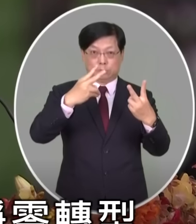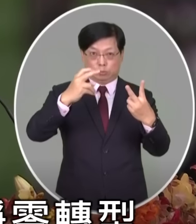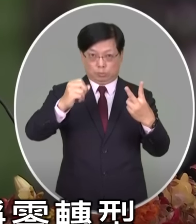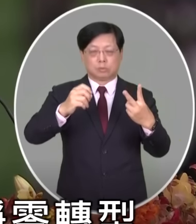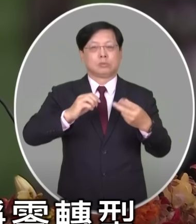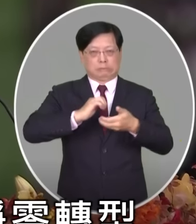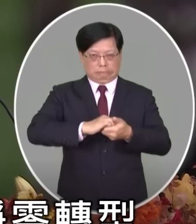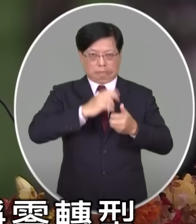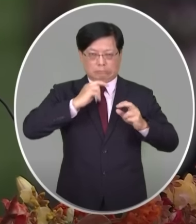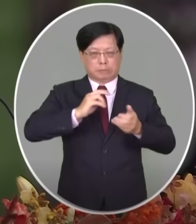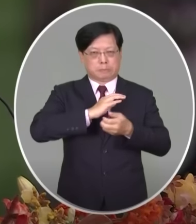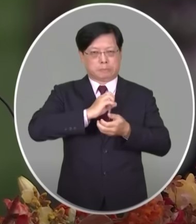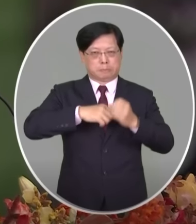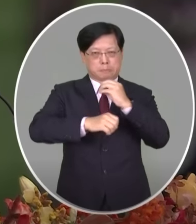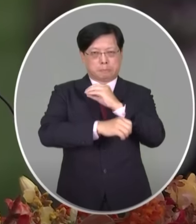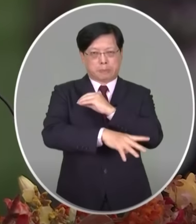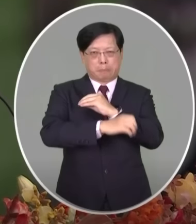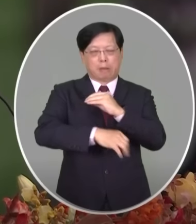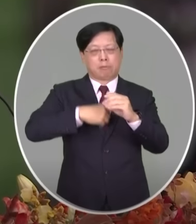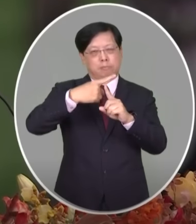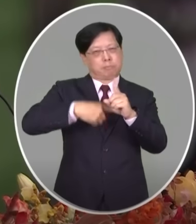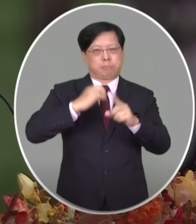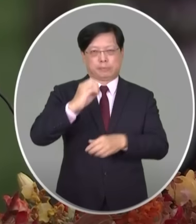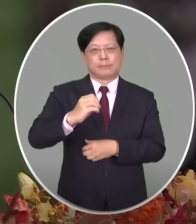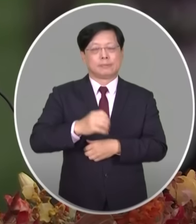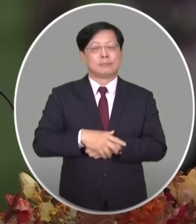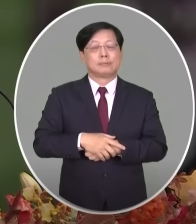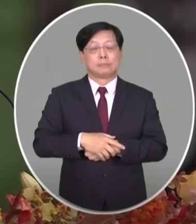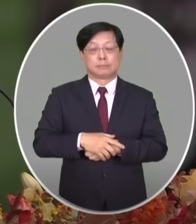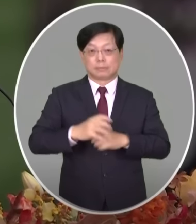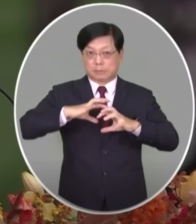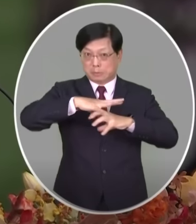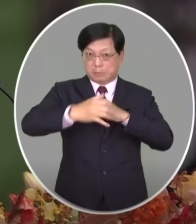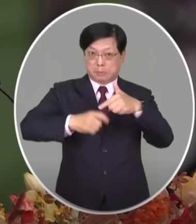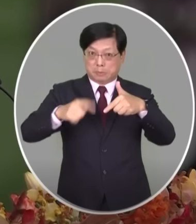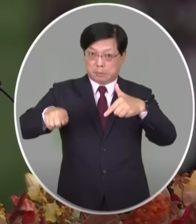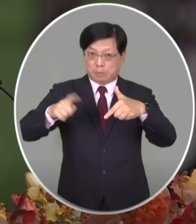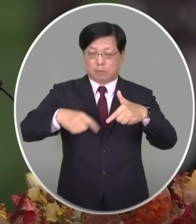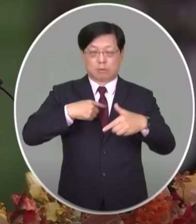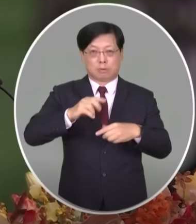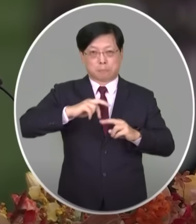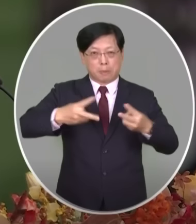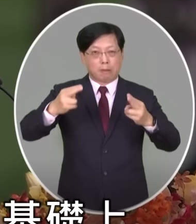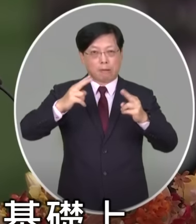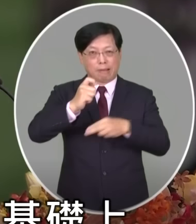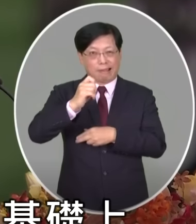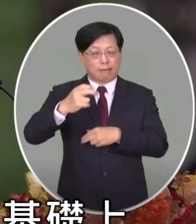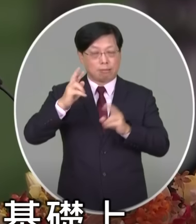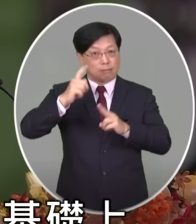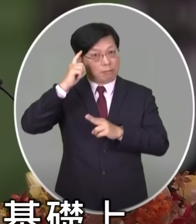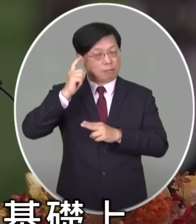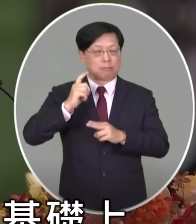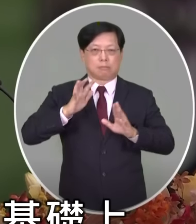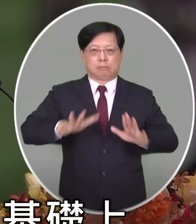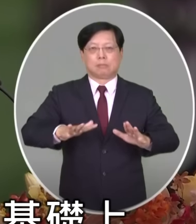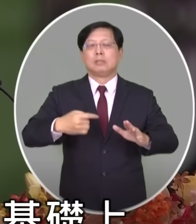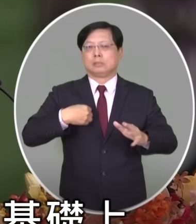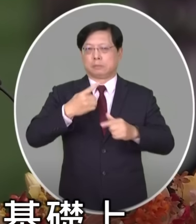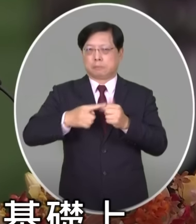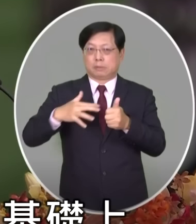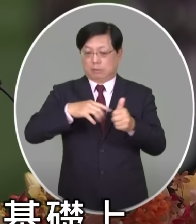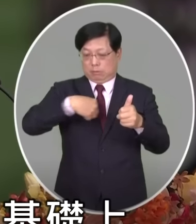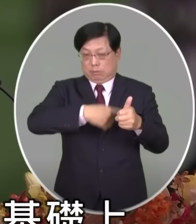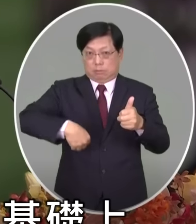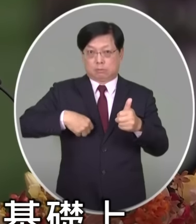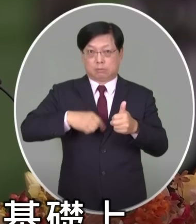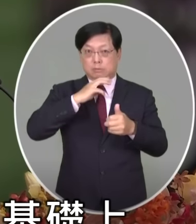转型。面对全球化、智慧化的挑战，我们站在半导体晶